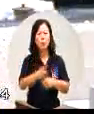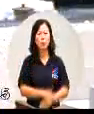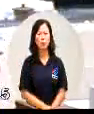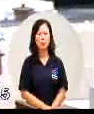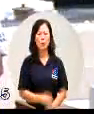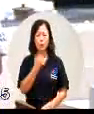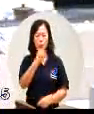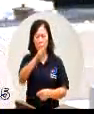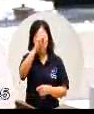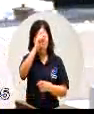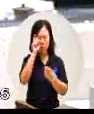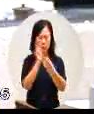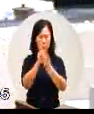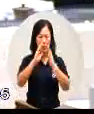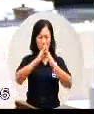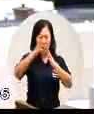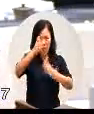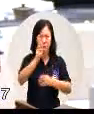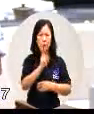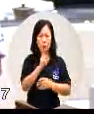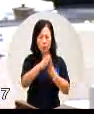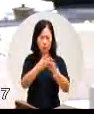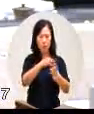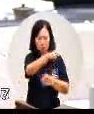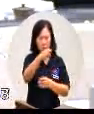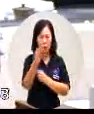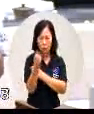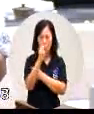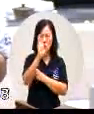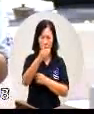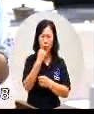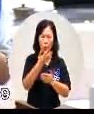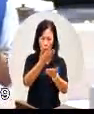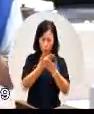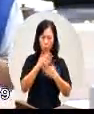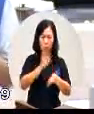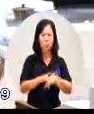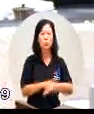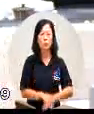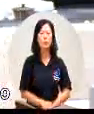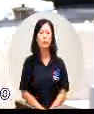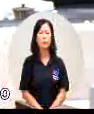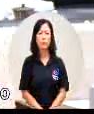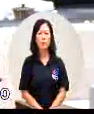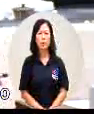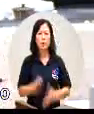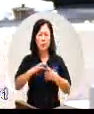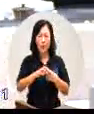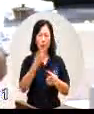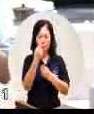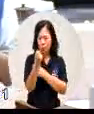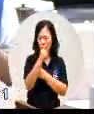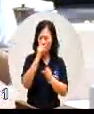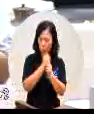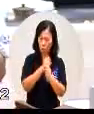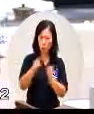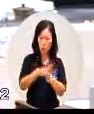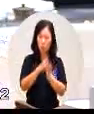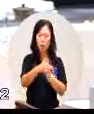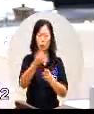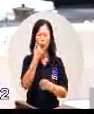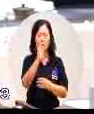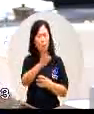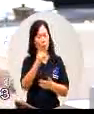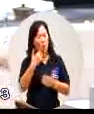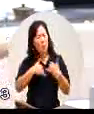这么建议，你有努力必有收获，辛勤耕耘之后，你就是欢乐的